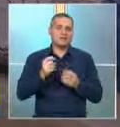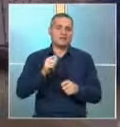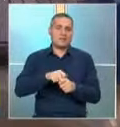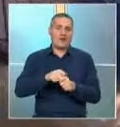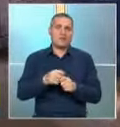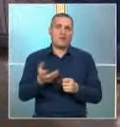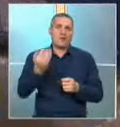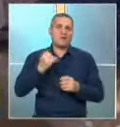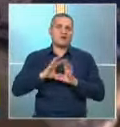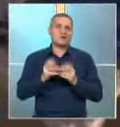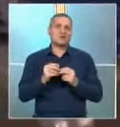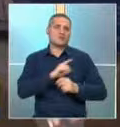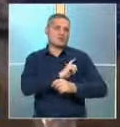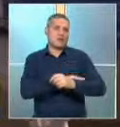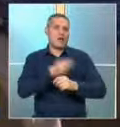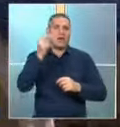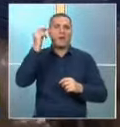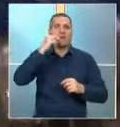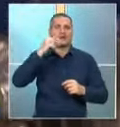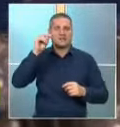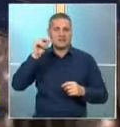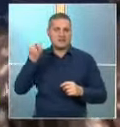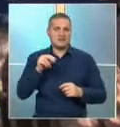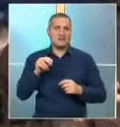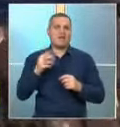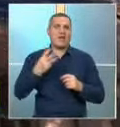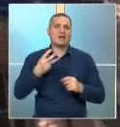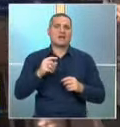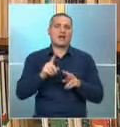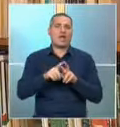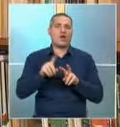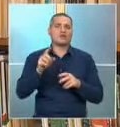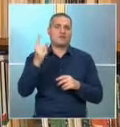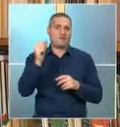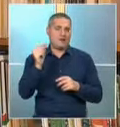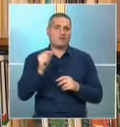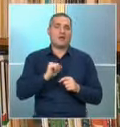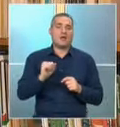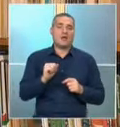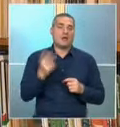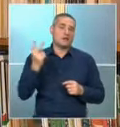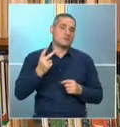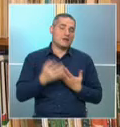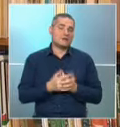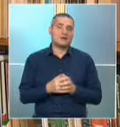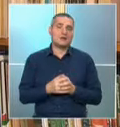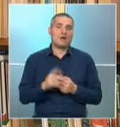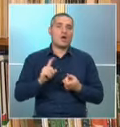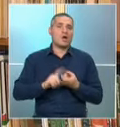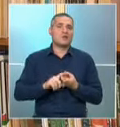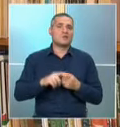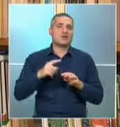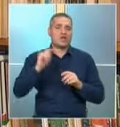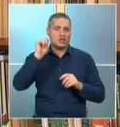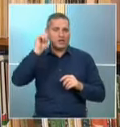с усилията на българската екзархия, на екзарх Йосиф I и разбира се на Кузман